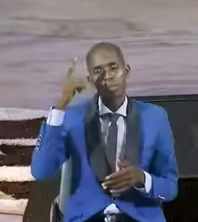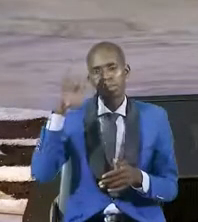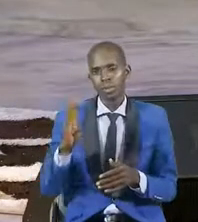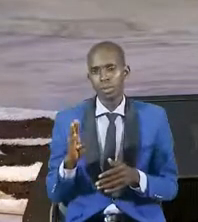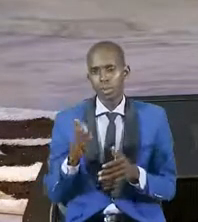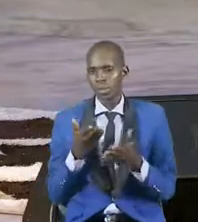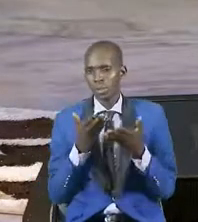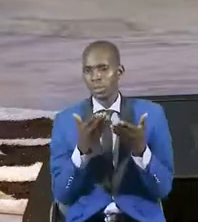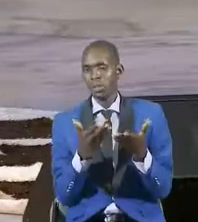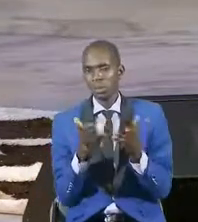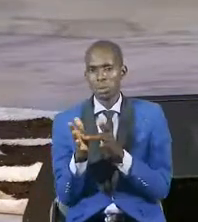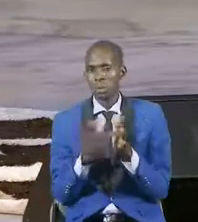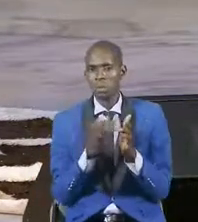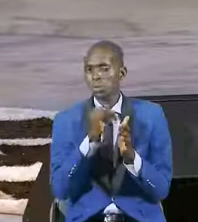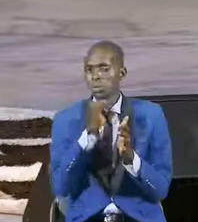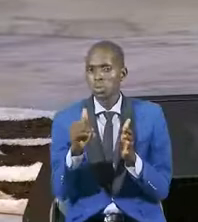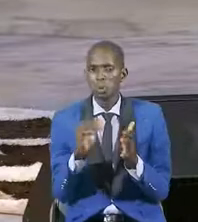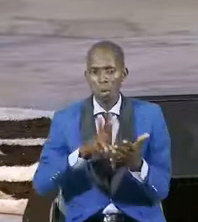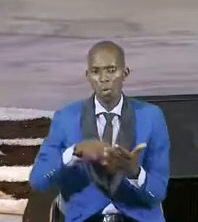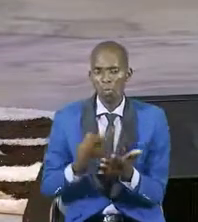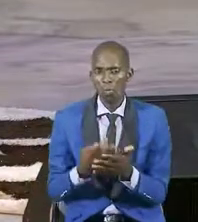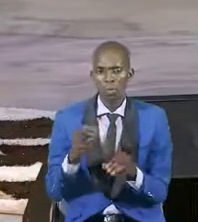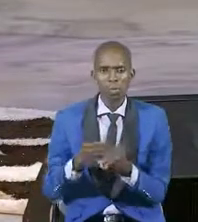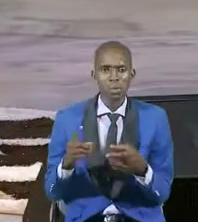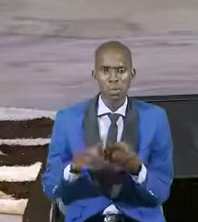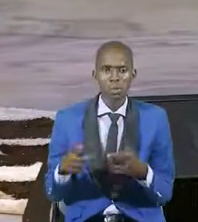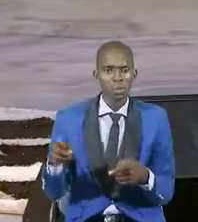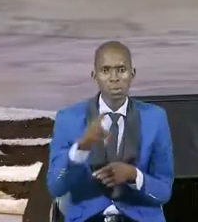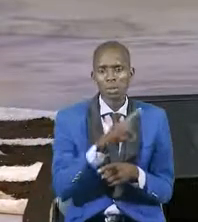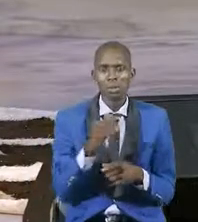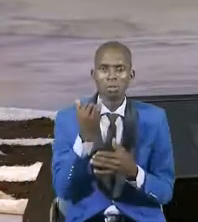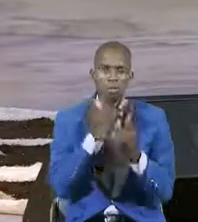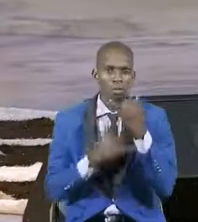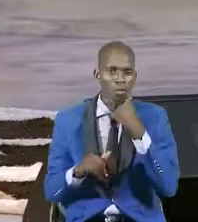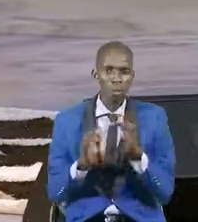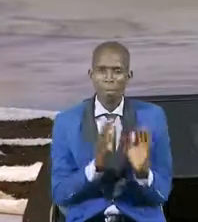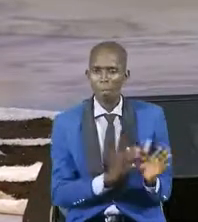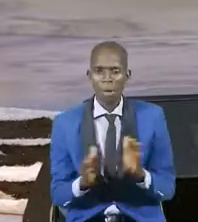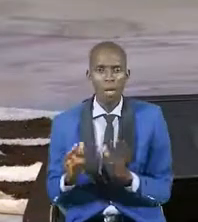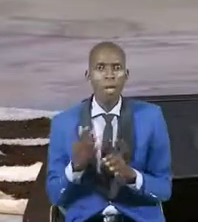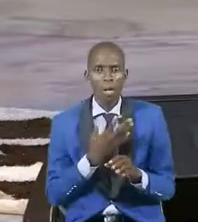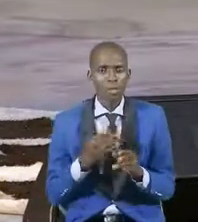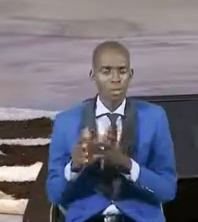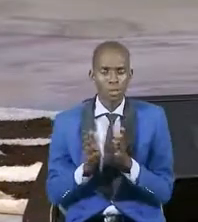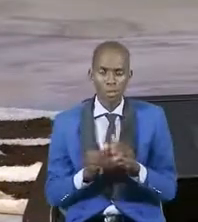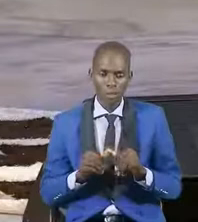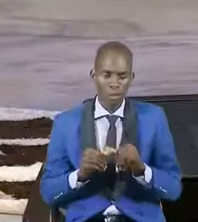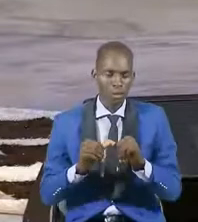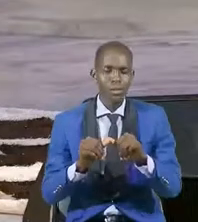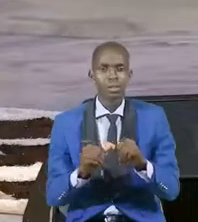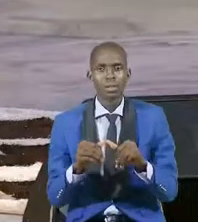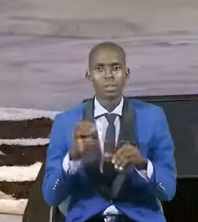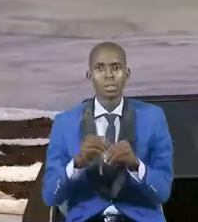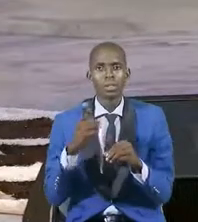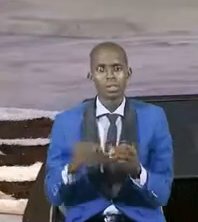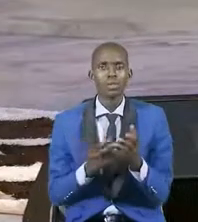pas éludé la question, il n'a pas évité cette question, mais il a maintenu la